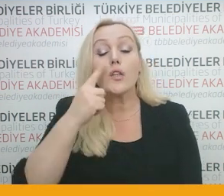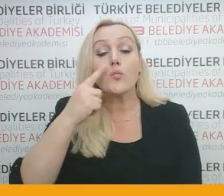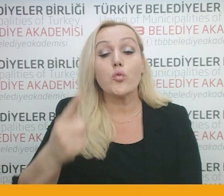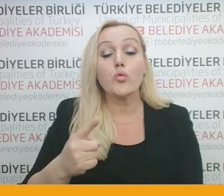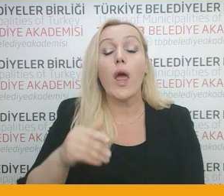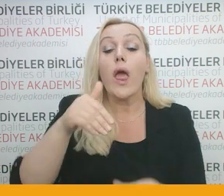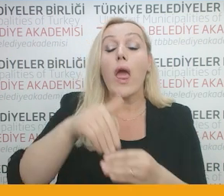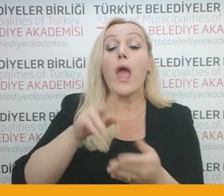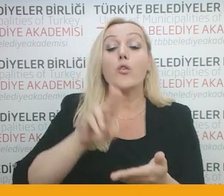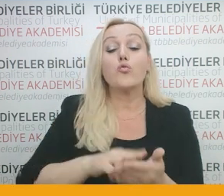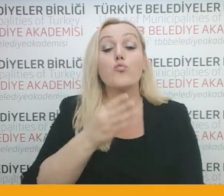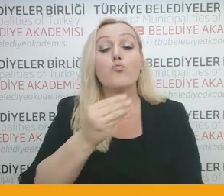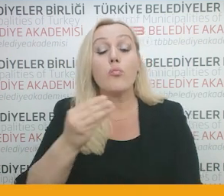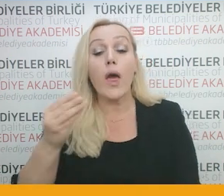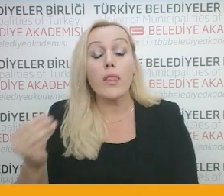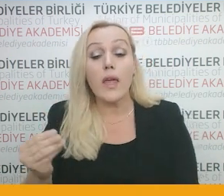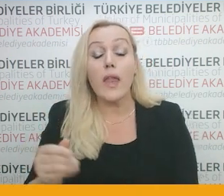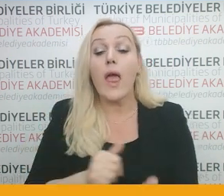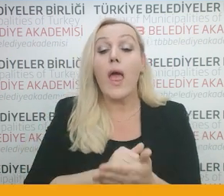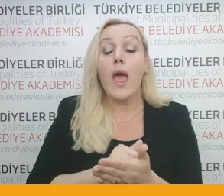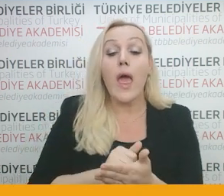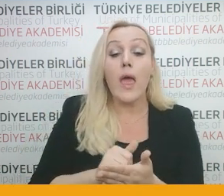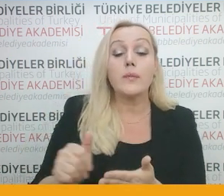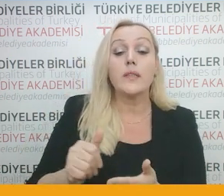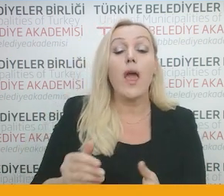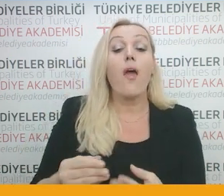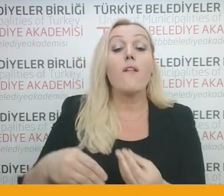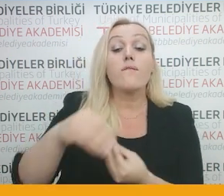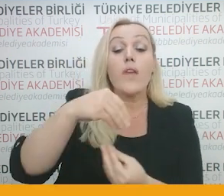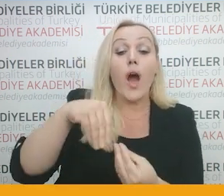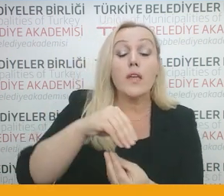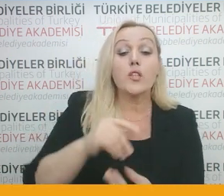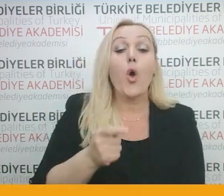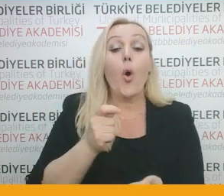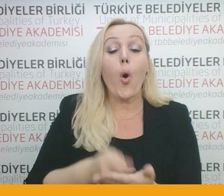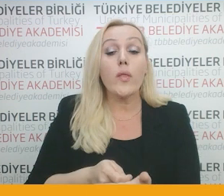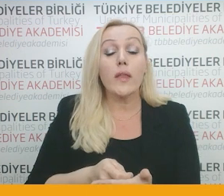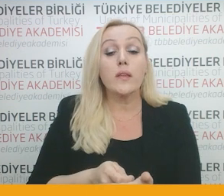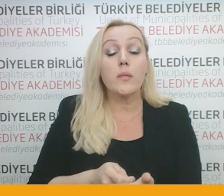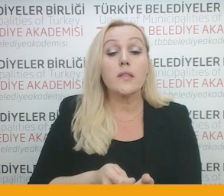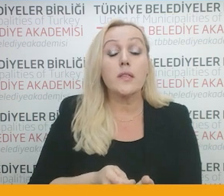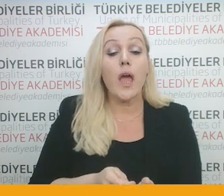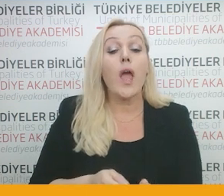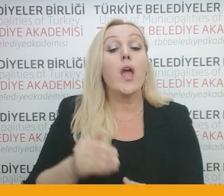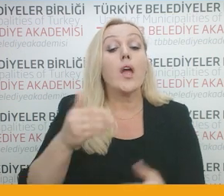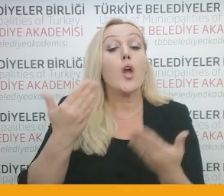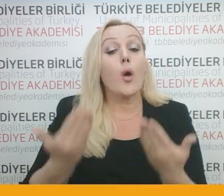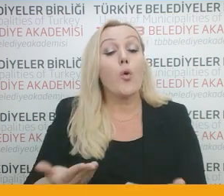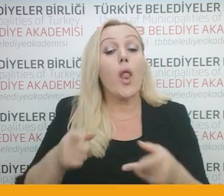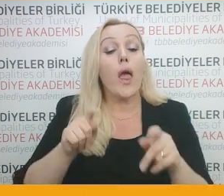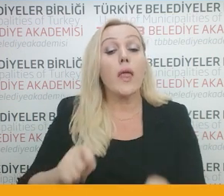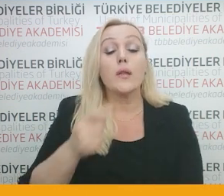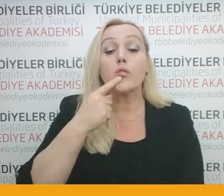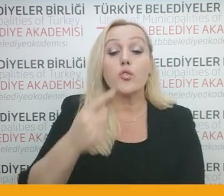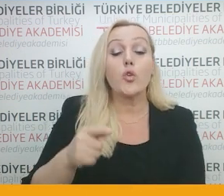üyelerine müştereken ve müteselsilen işleyecek faiziyle ödettirilmesine oy çokluğuyla karar verildi. Yani siz bu büfeyi buraya